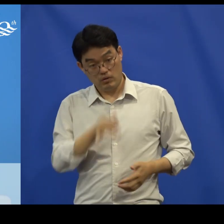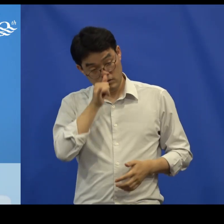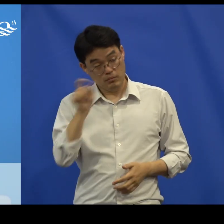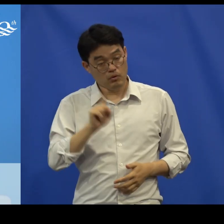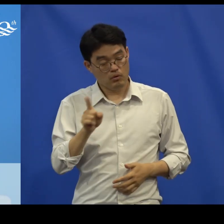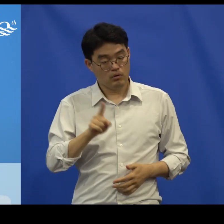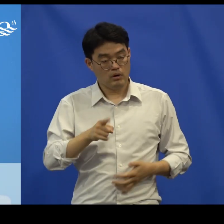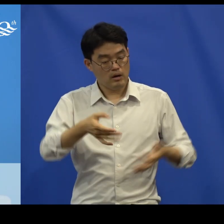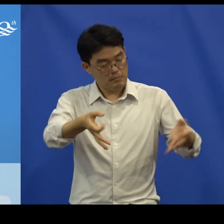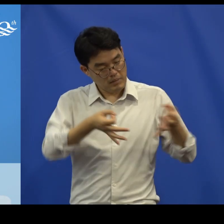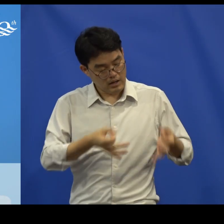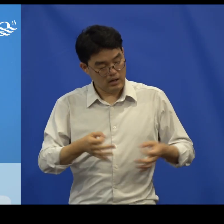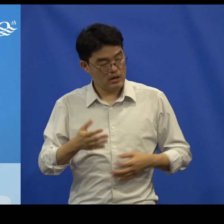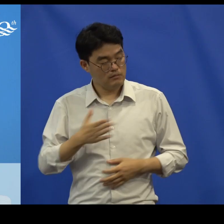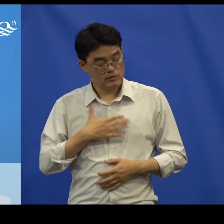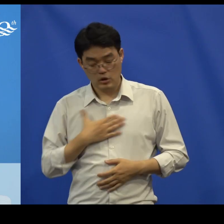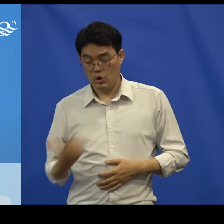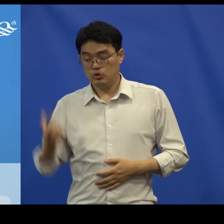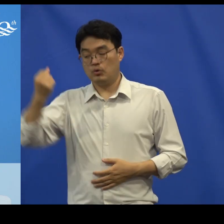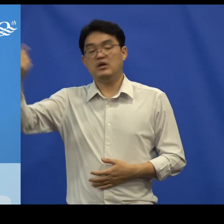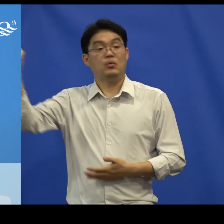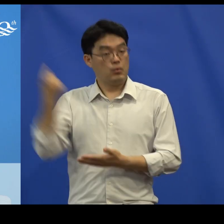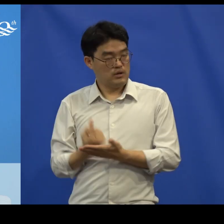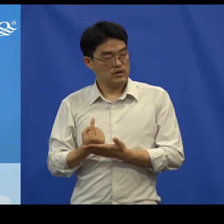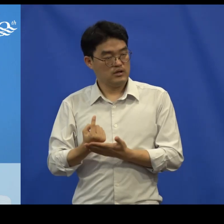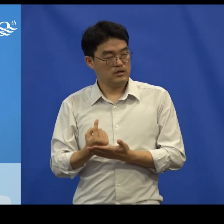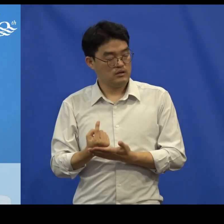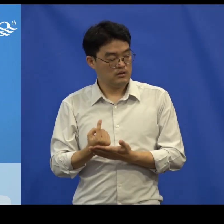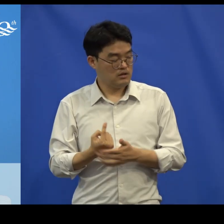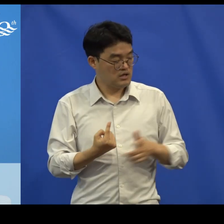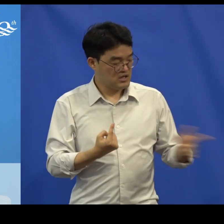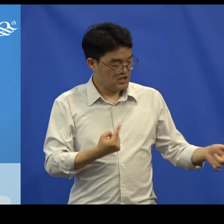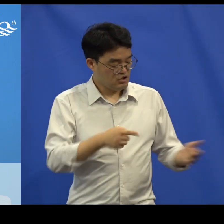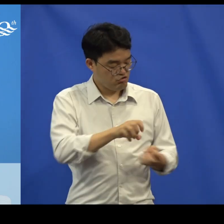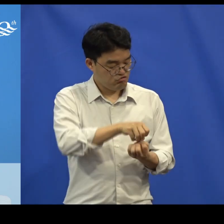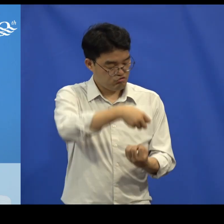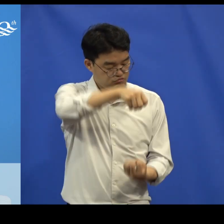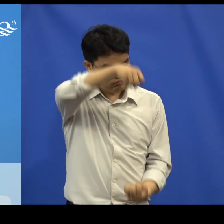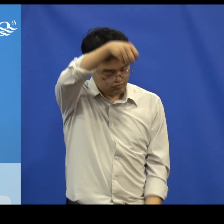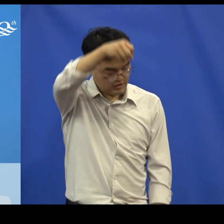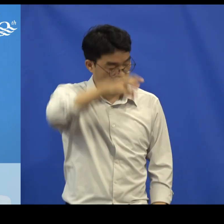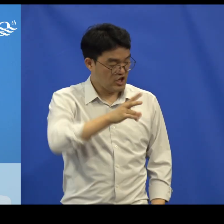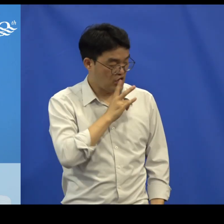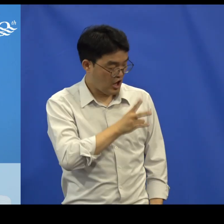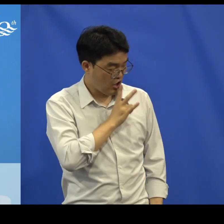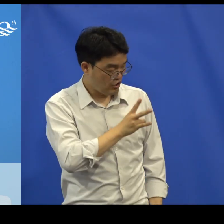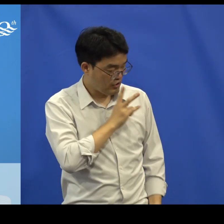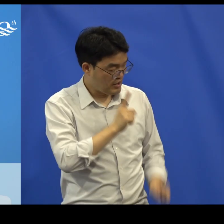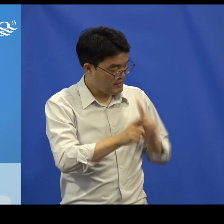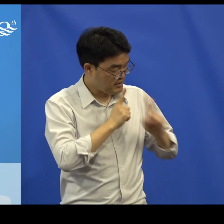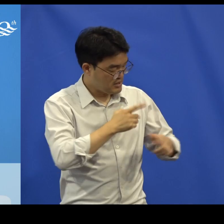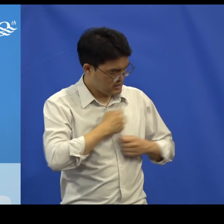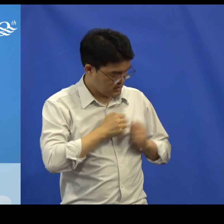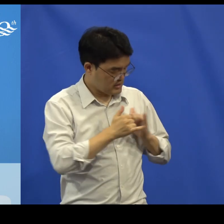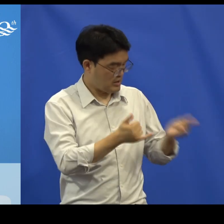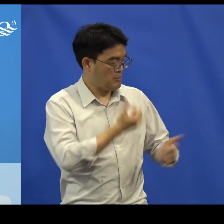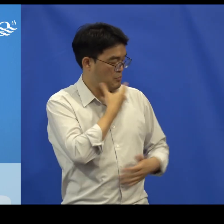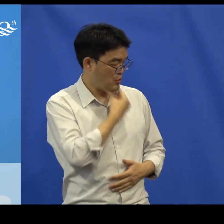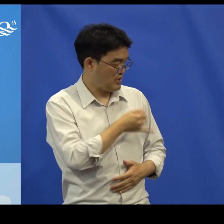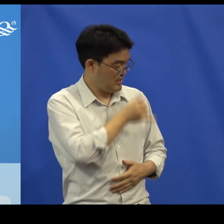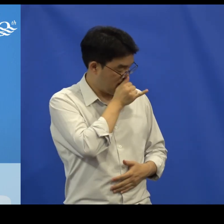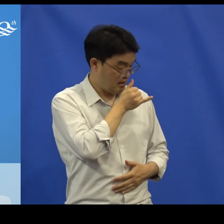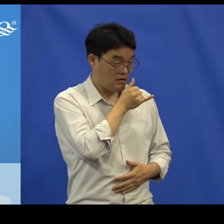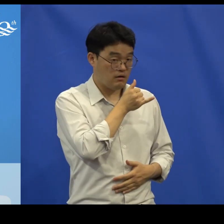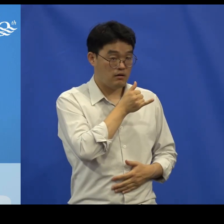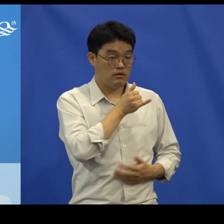오리니 이 두루마리의 예언의 말씀을 지키는 자는 복이 있으리라 하더라. 여기 보니까 내가